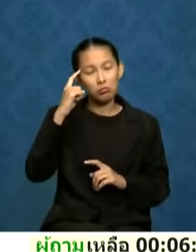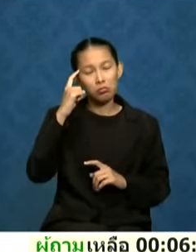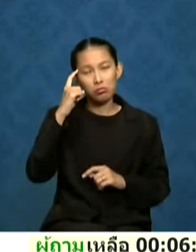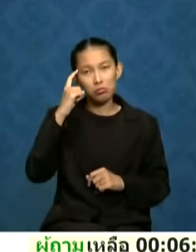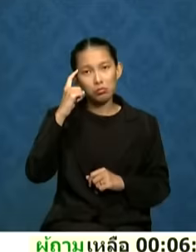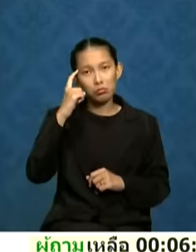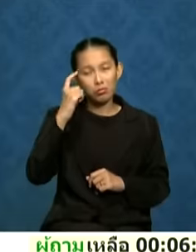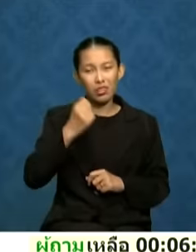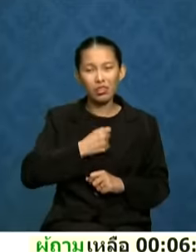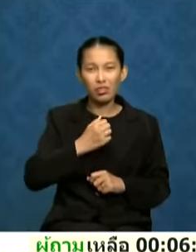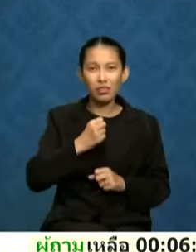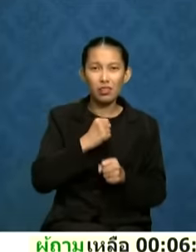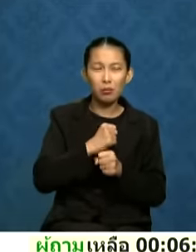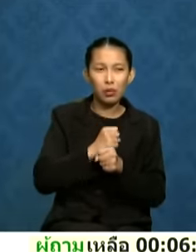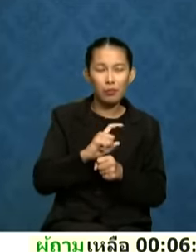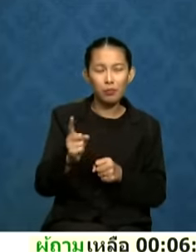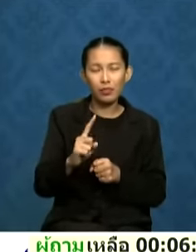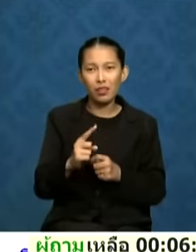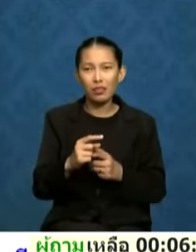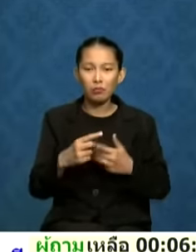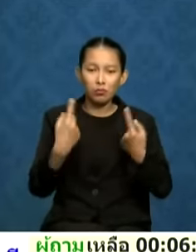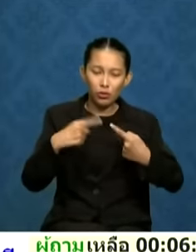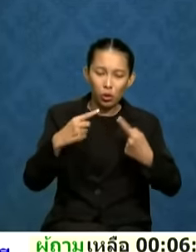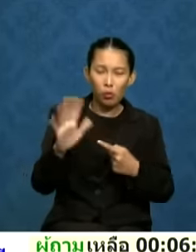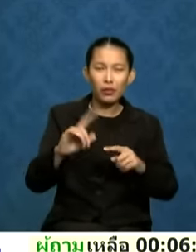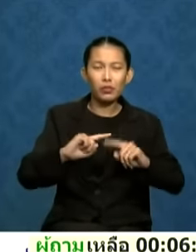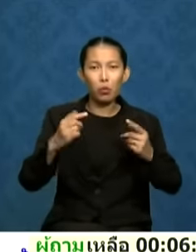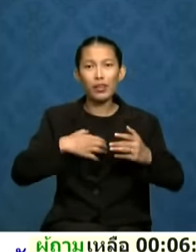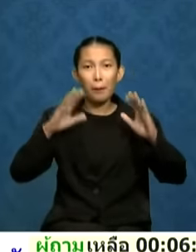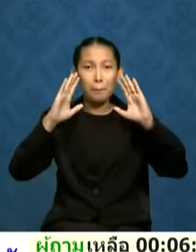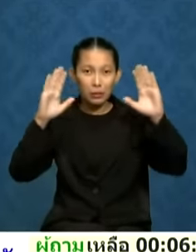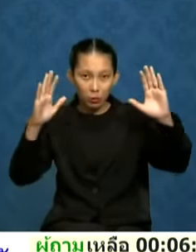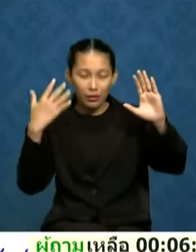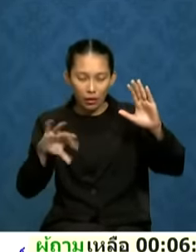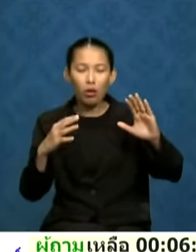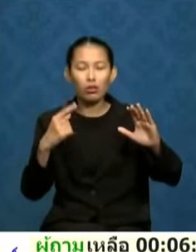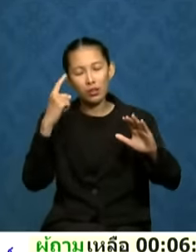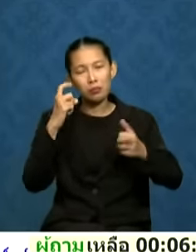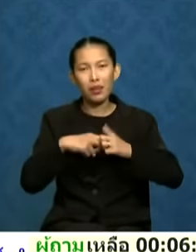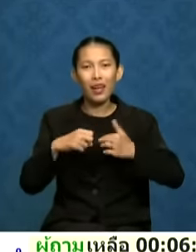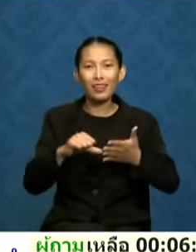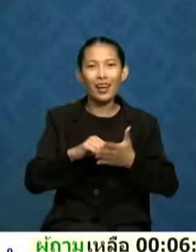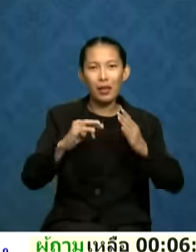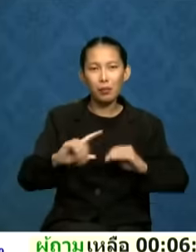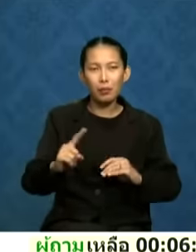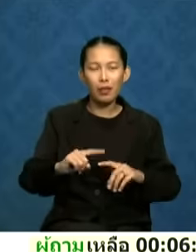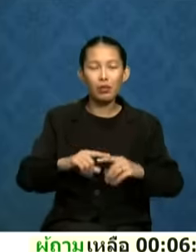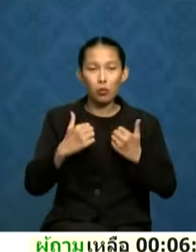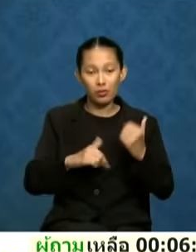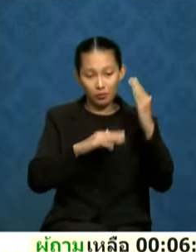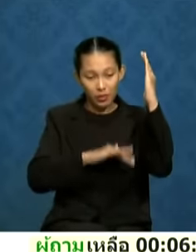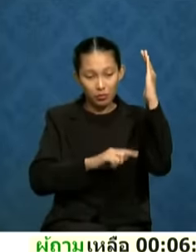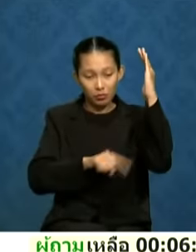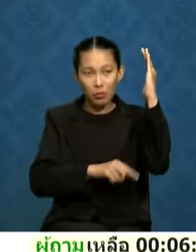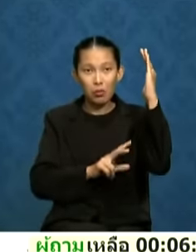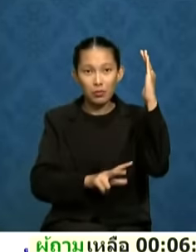abge changedเพีงแต่อยากจะใช้เปโปศกัid,แล้วกพยายามจะหาทางออกทุกวนนี้ สามจหแดนหใ